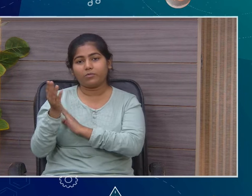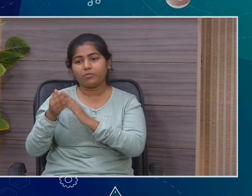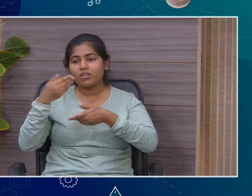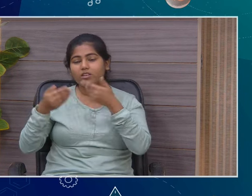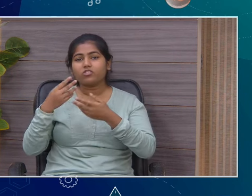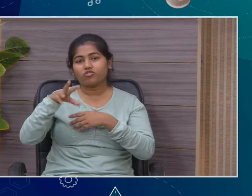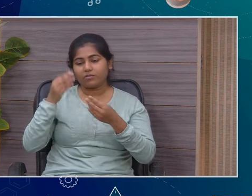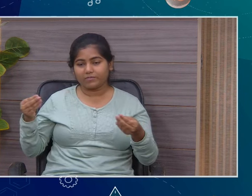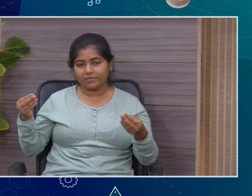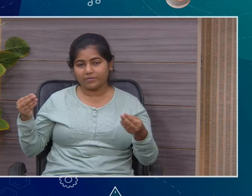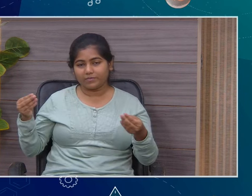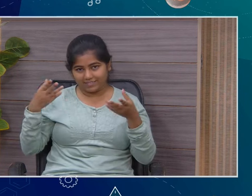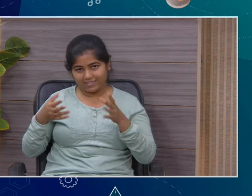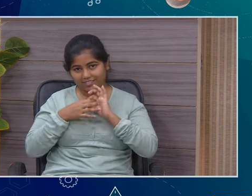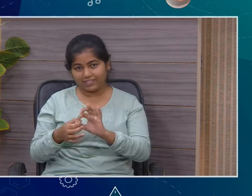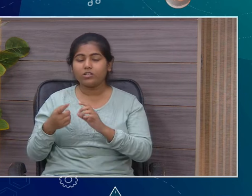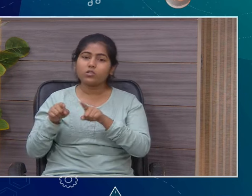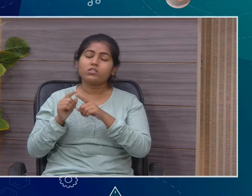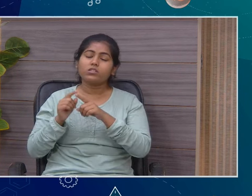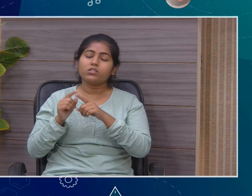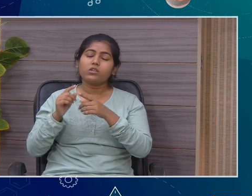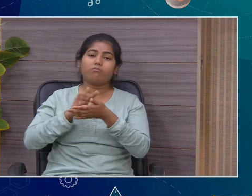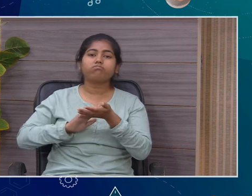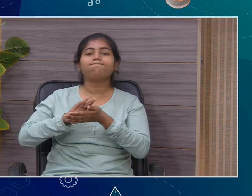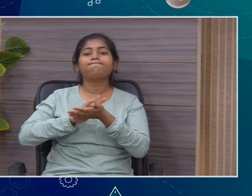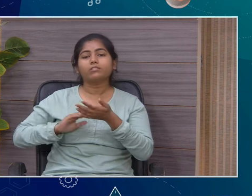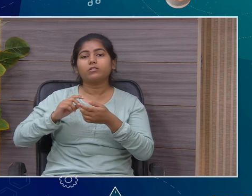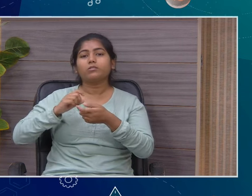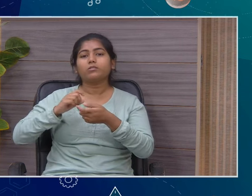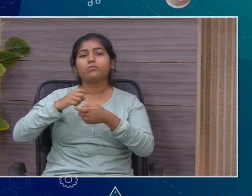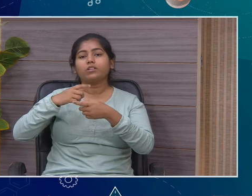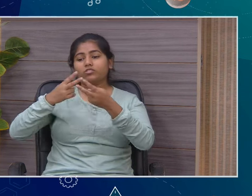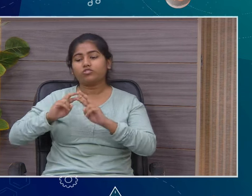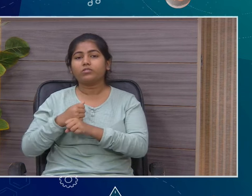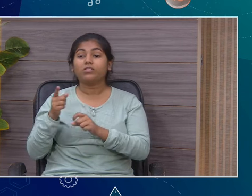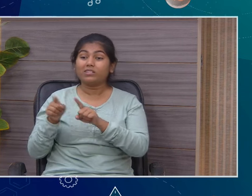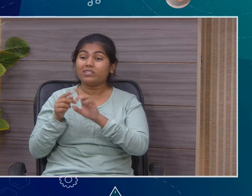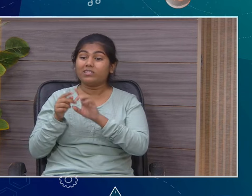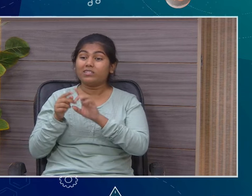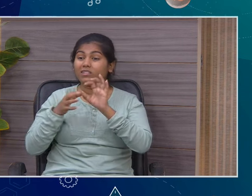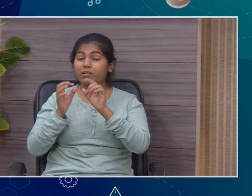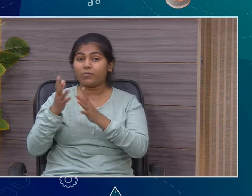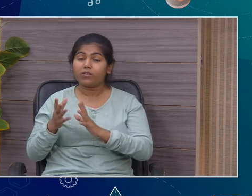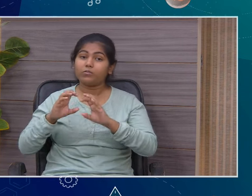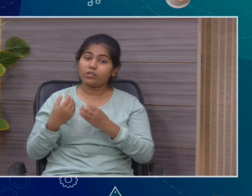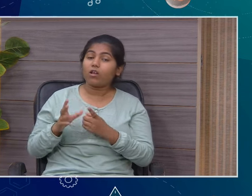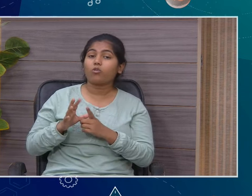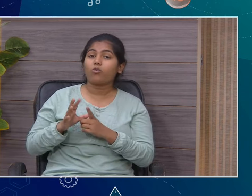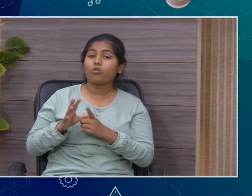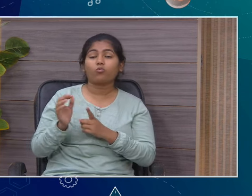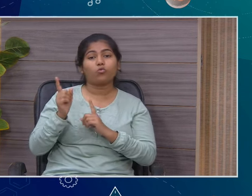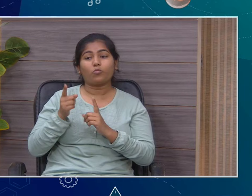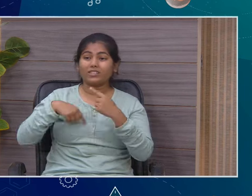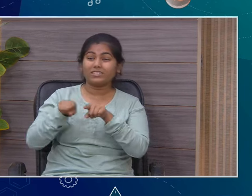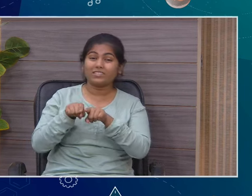लर्निंग मटेरियल है उसको जो है ब्रेल में भी बनाया जा सकता है. और उसकी भी एक प्रैक्टिकल क्लास हम जरूर करेंगे जिसमें आपको उतना ही आनंद आएगा जितना ये